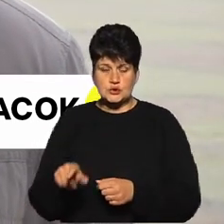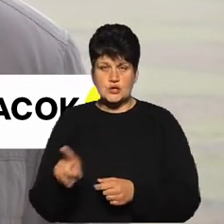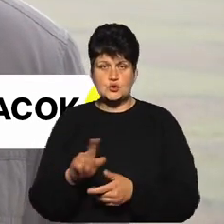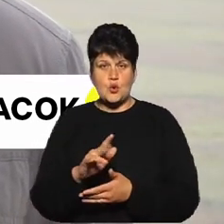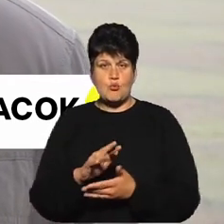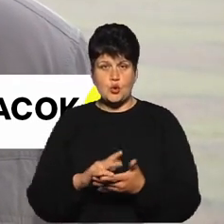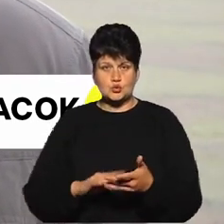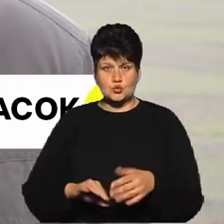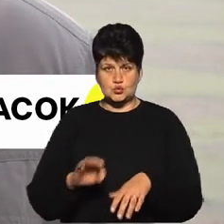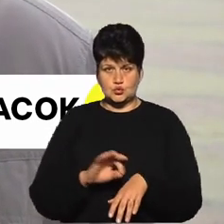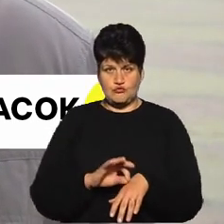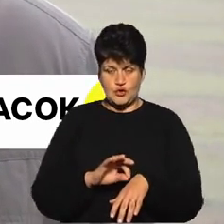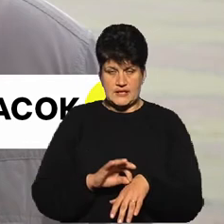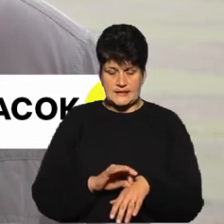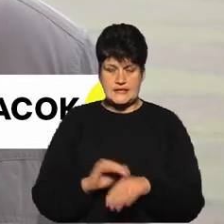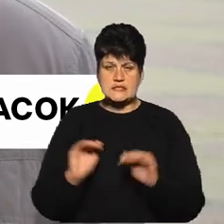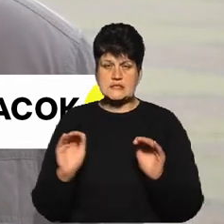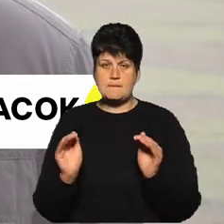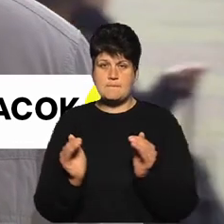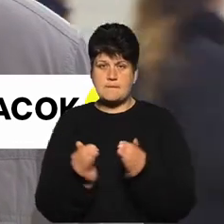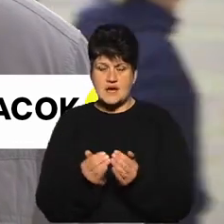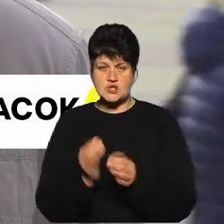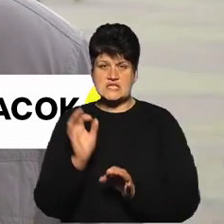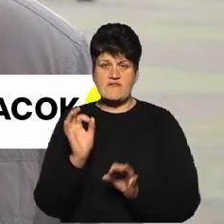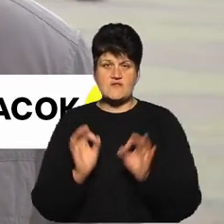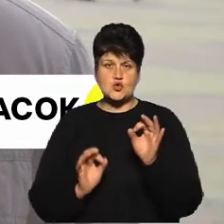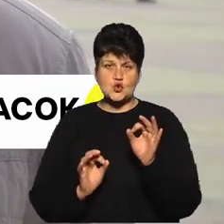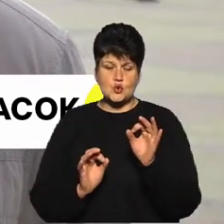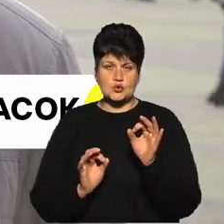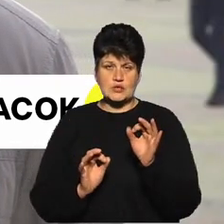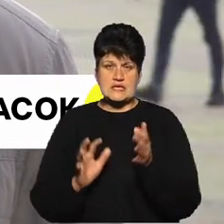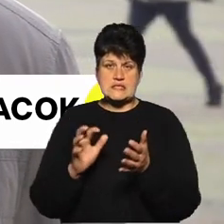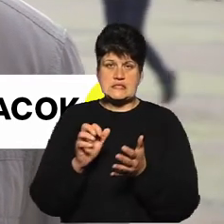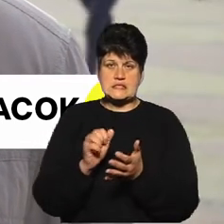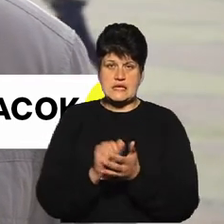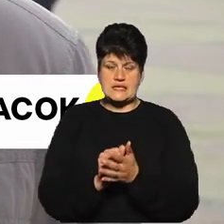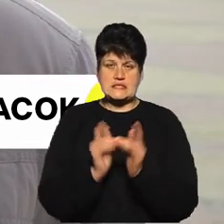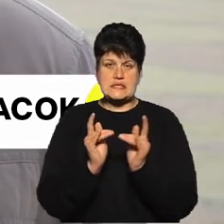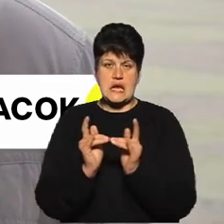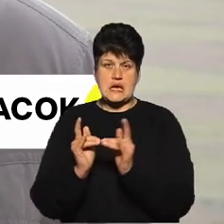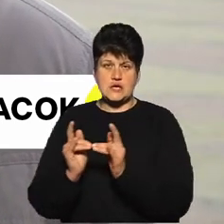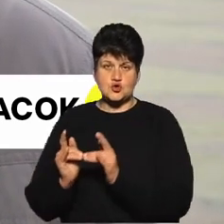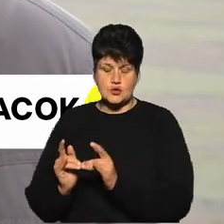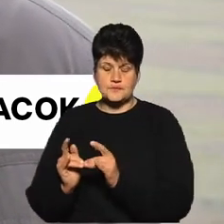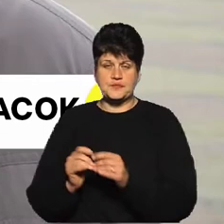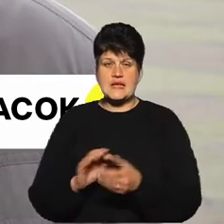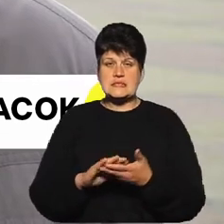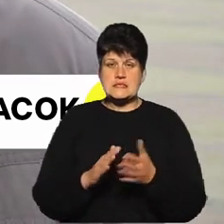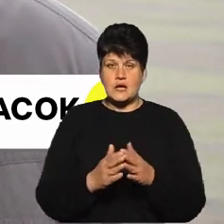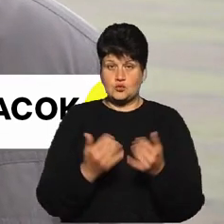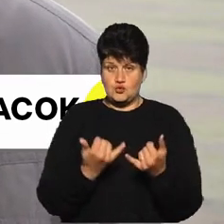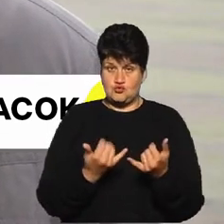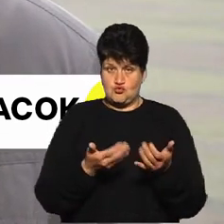продовжують хворіти, зменшується відсоток зайнятості ліжок. Станом на